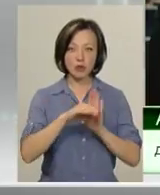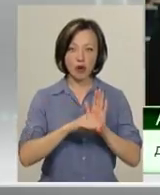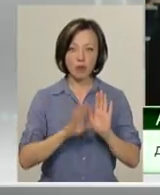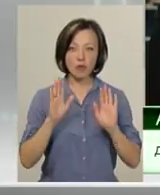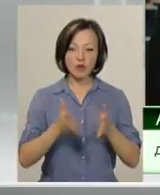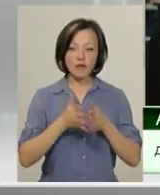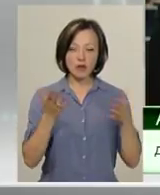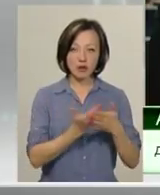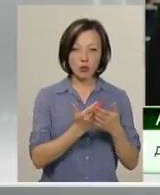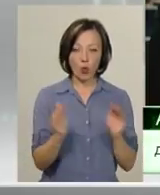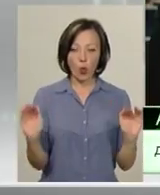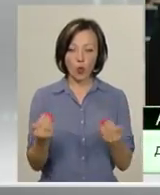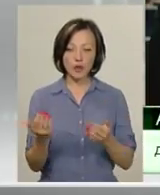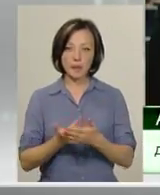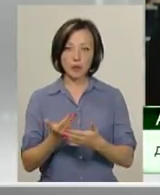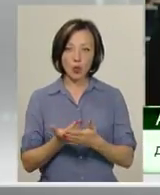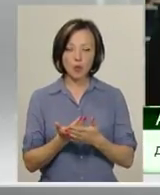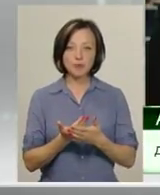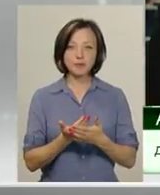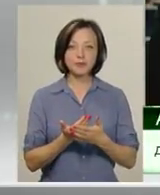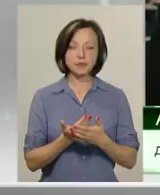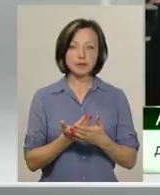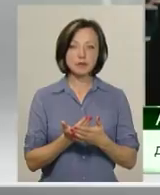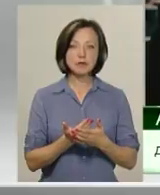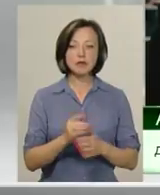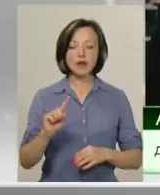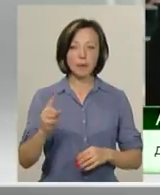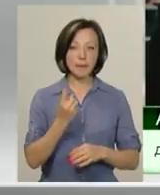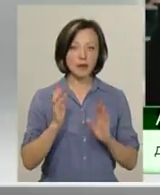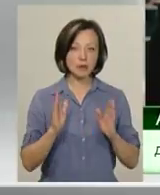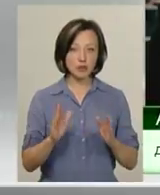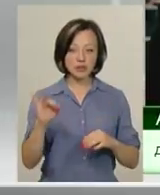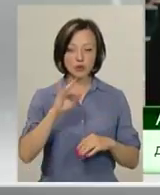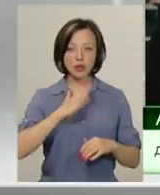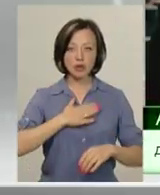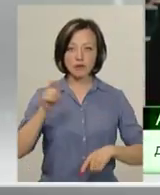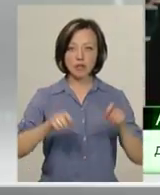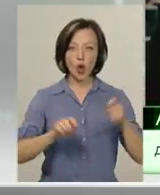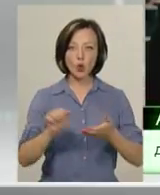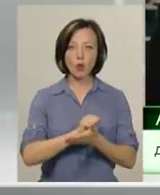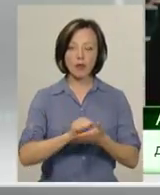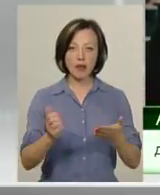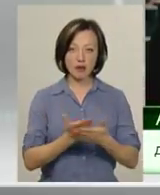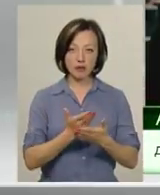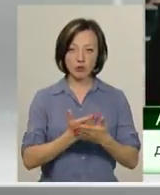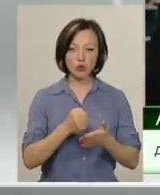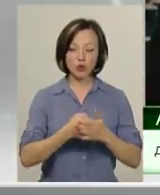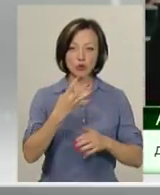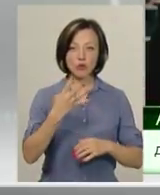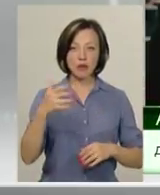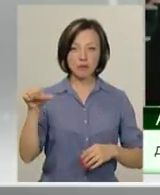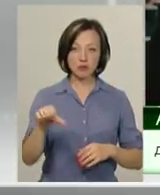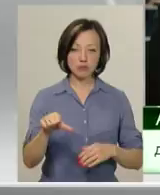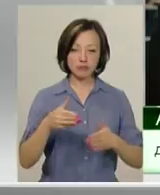метри, у нас будуть короткі метри, у нас будуть вже вперше за історію нашого фестивалю документальні стрічки до 45